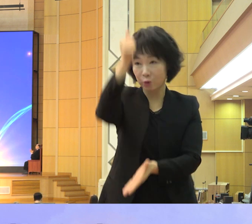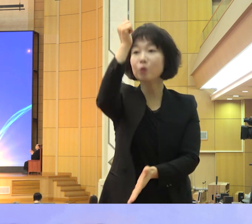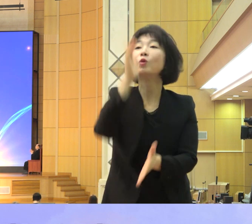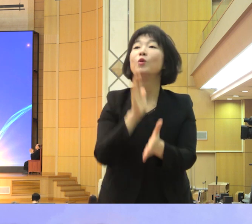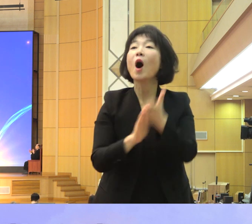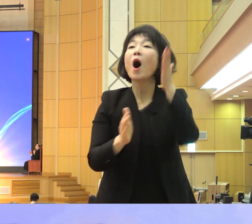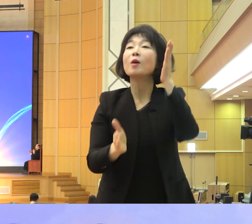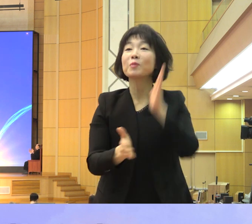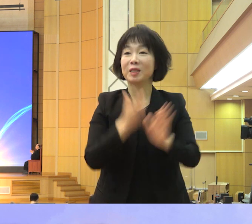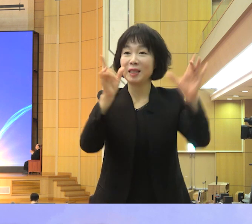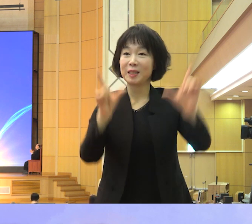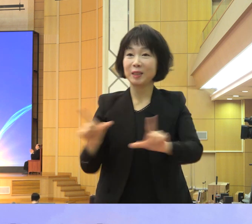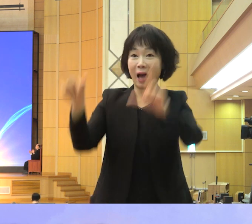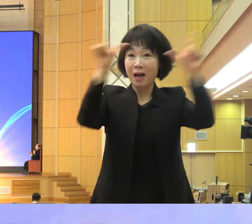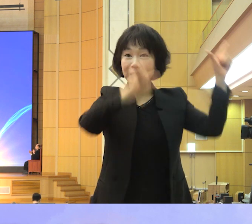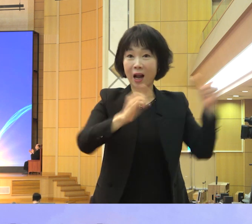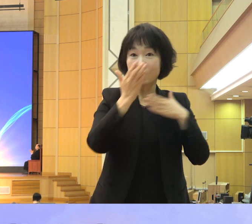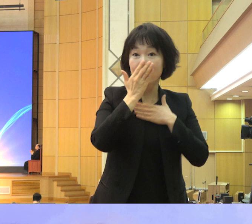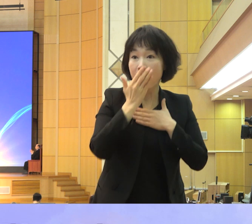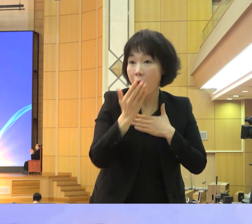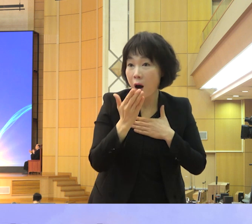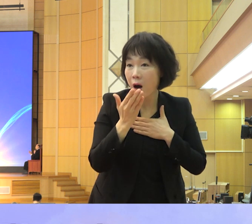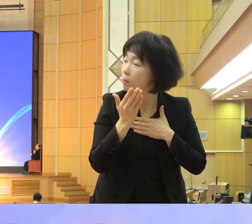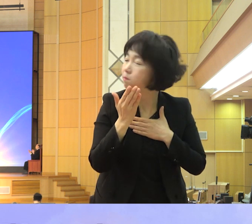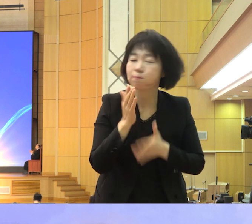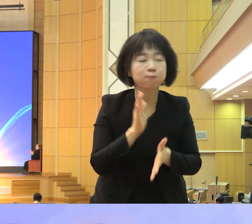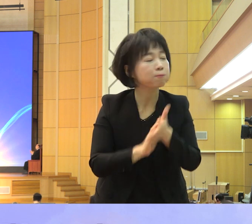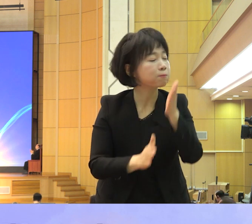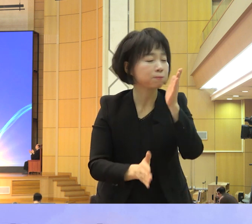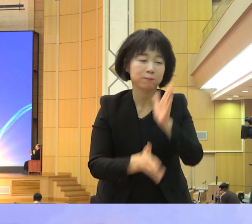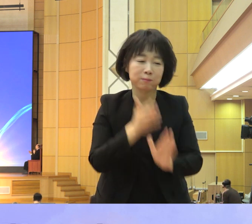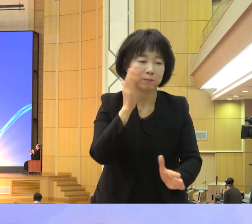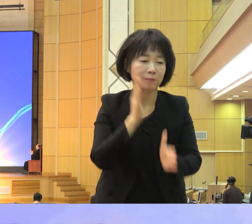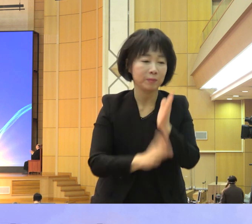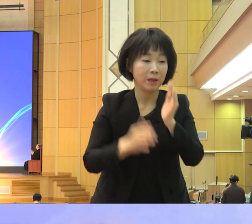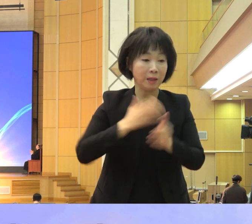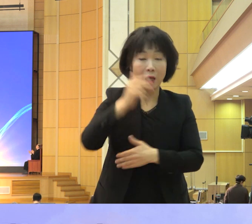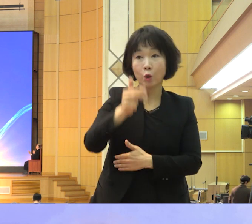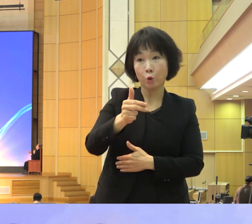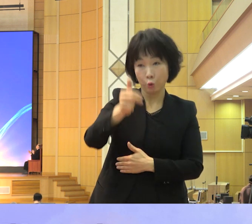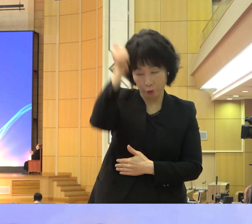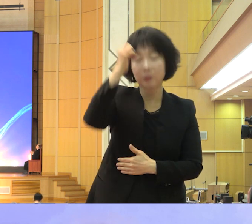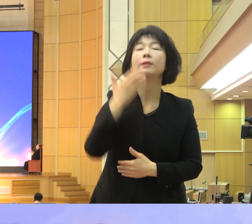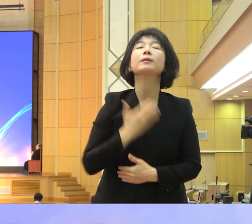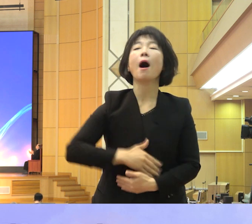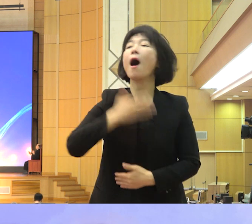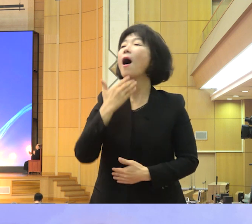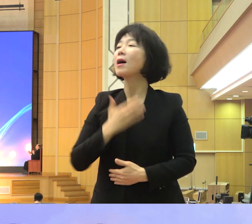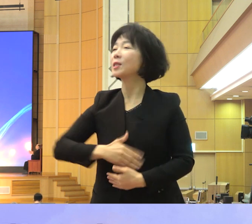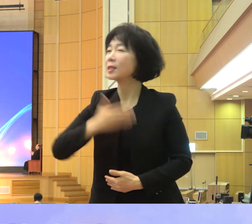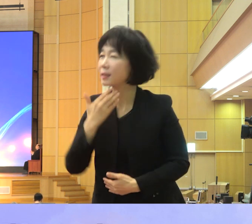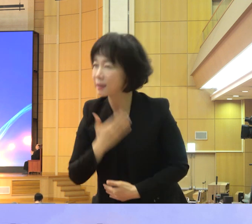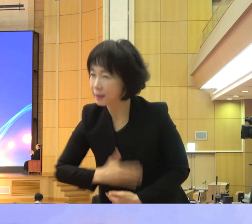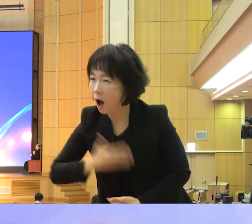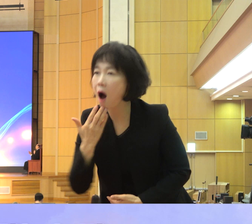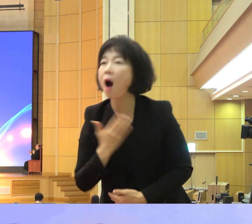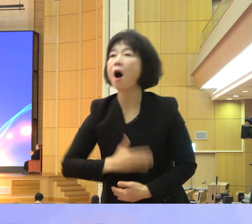얻으리. 주 없이 살 수 없네. 내 주는